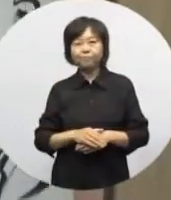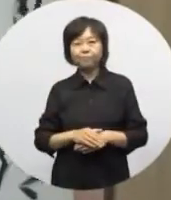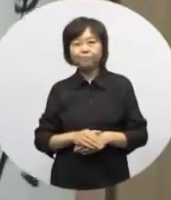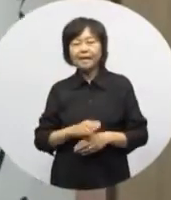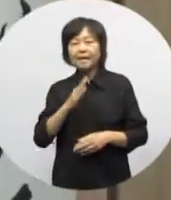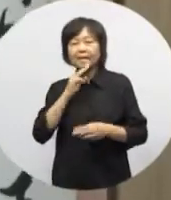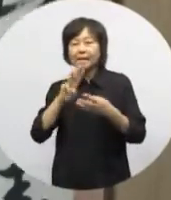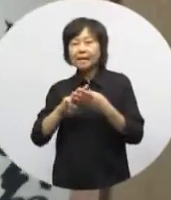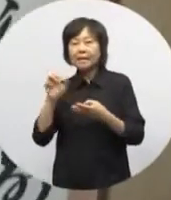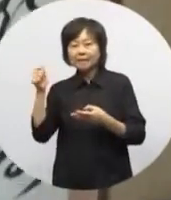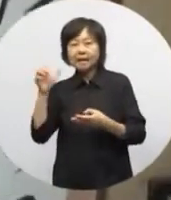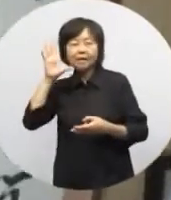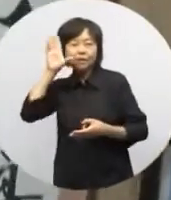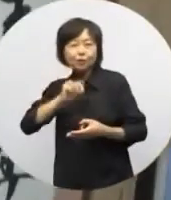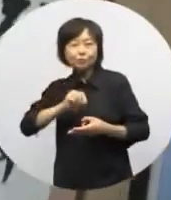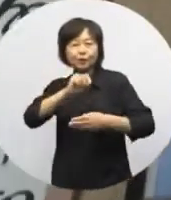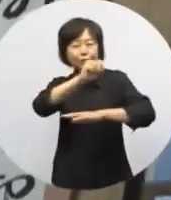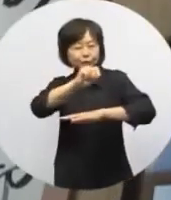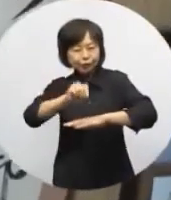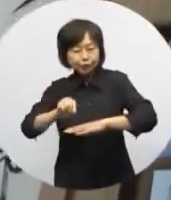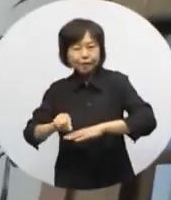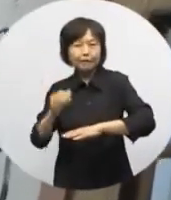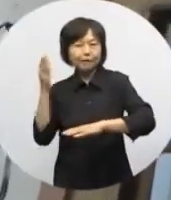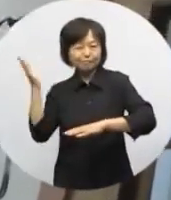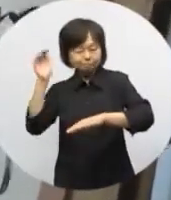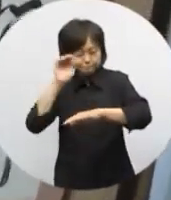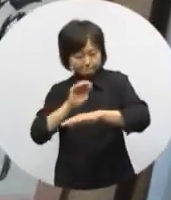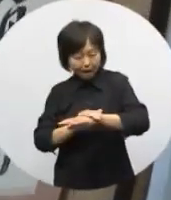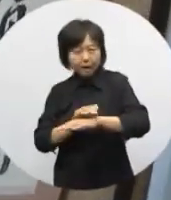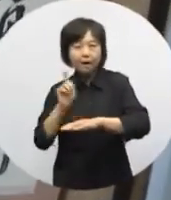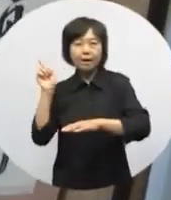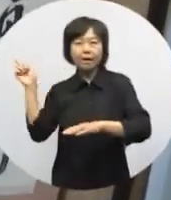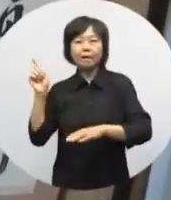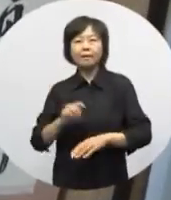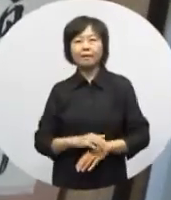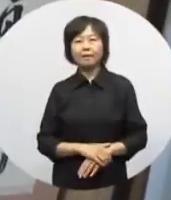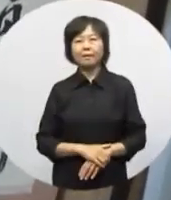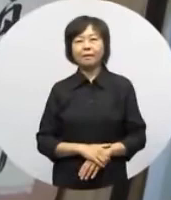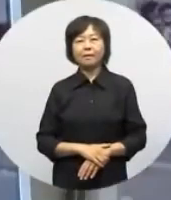真田さん、趣味の習字はこの腕前。